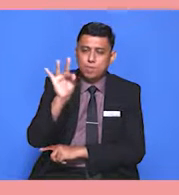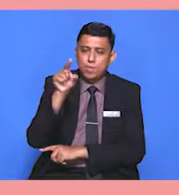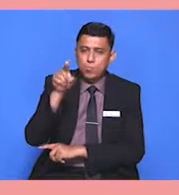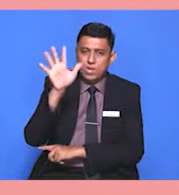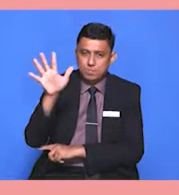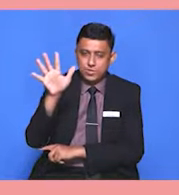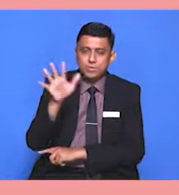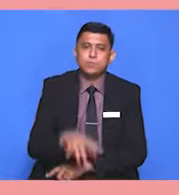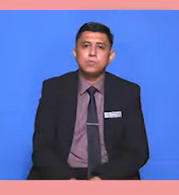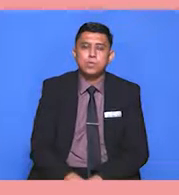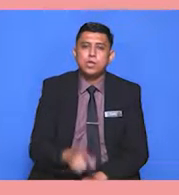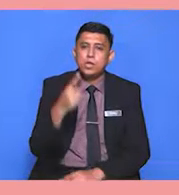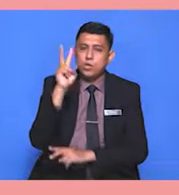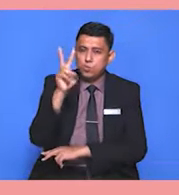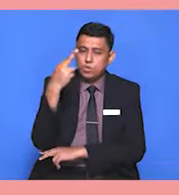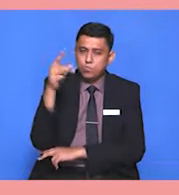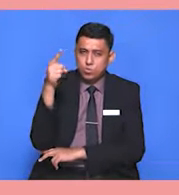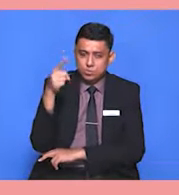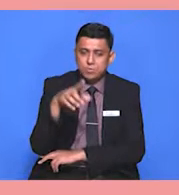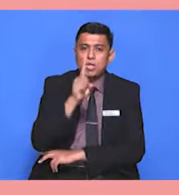108.5, 2011